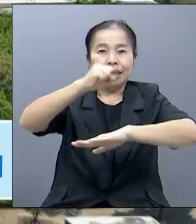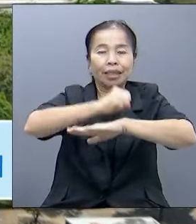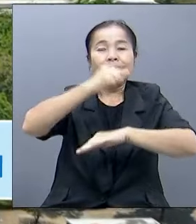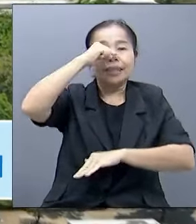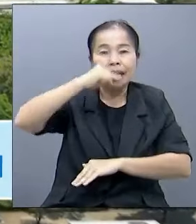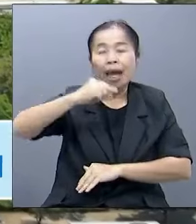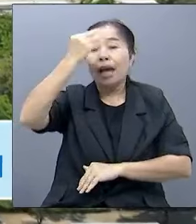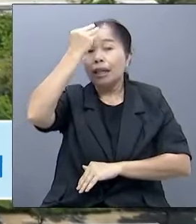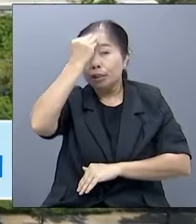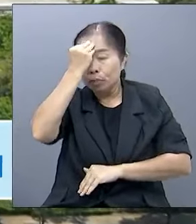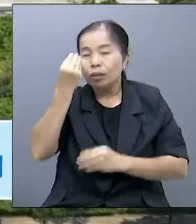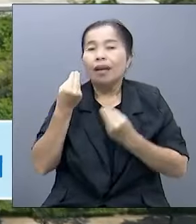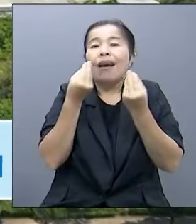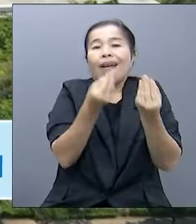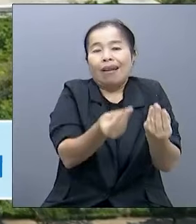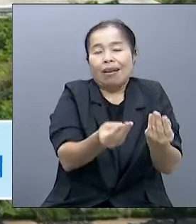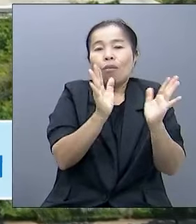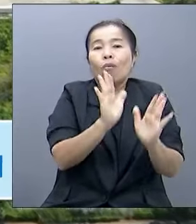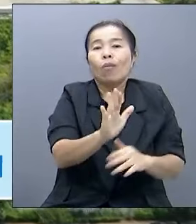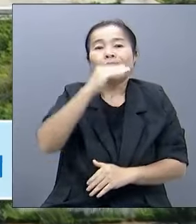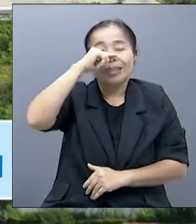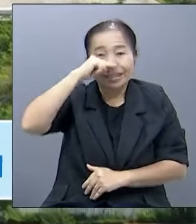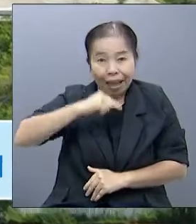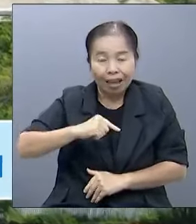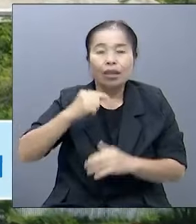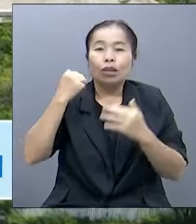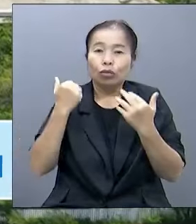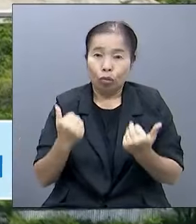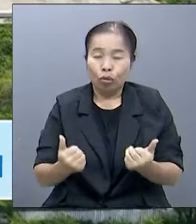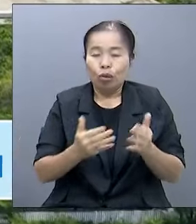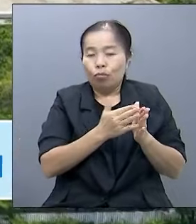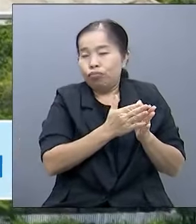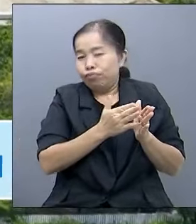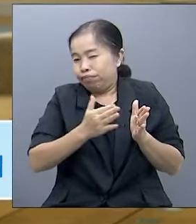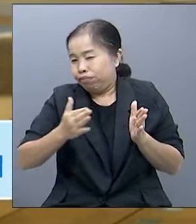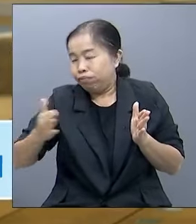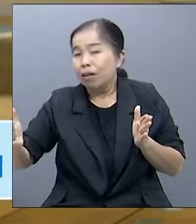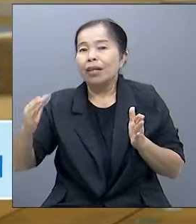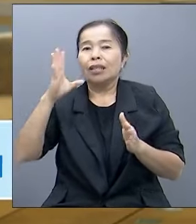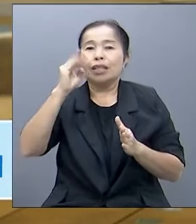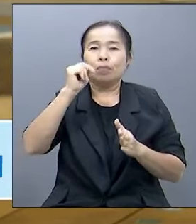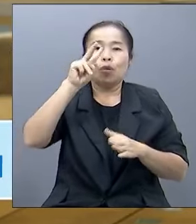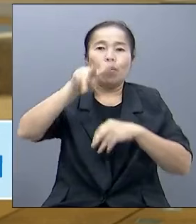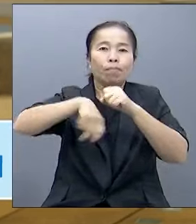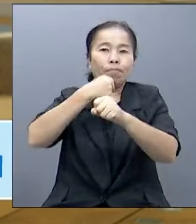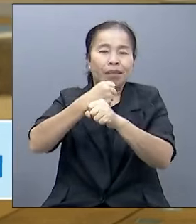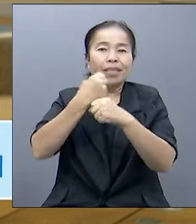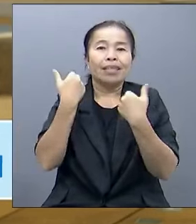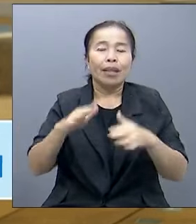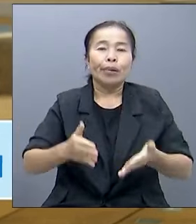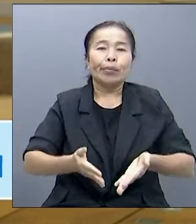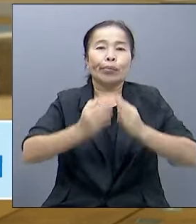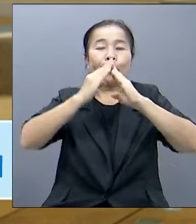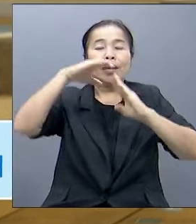บัติของคนในชาติจนมาถึงทุกวันนี้ก็ได้42ปีแล้วก็ตั้งอยู่ที่ดินแดงต